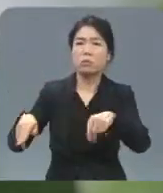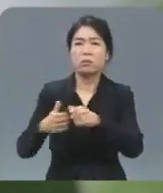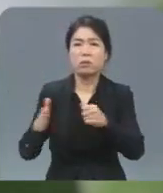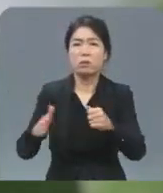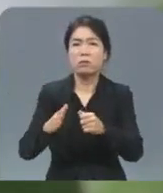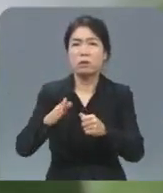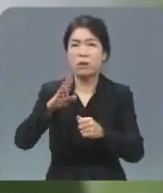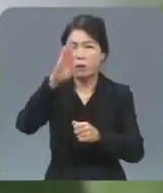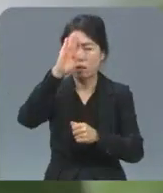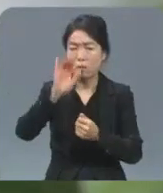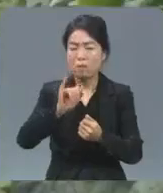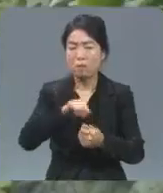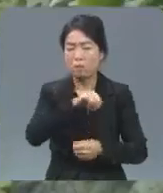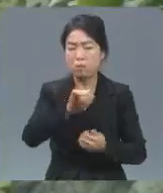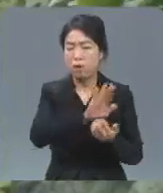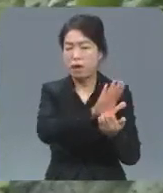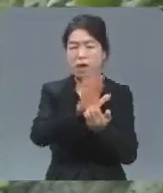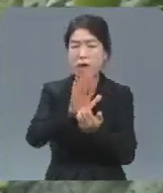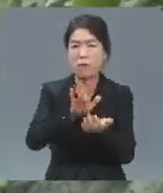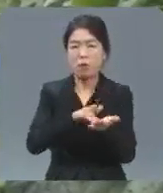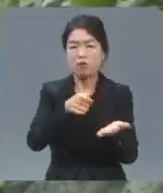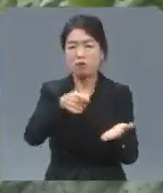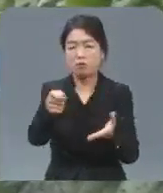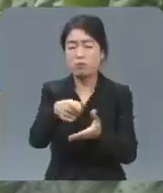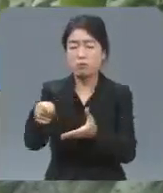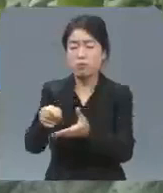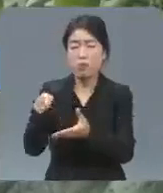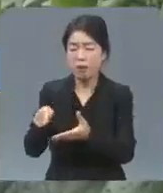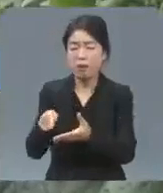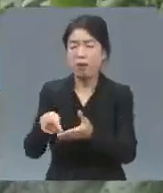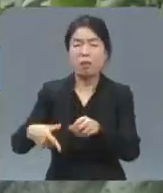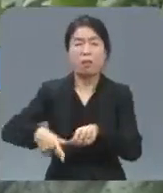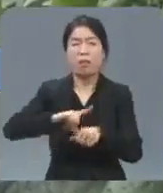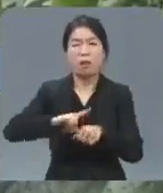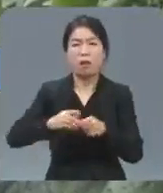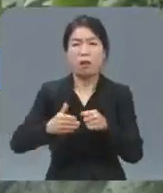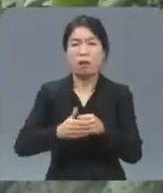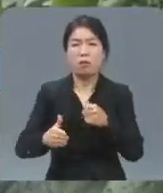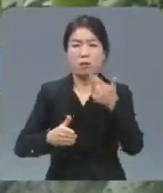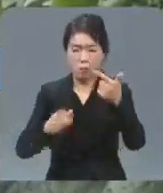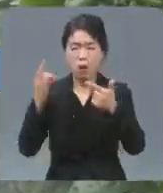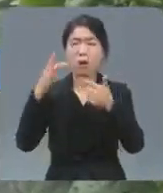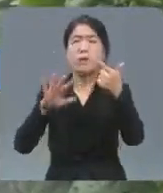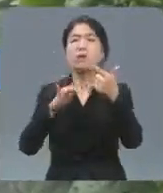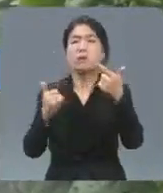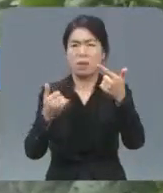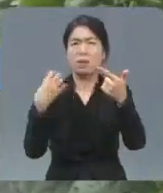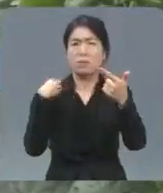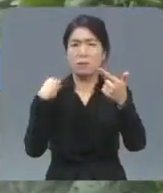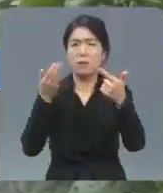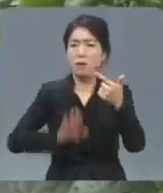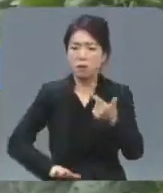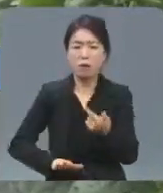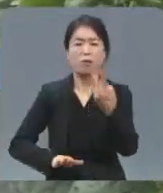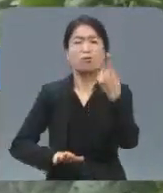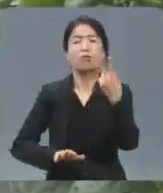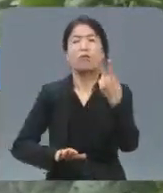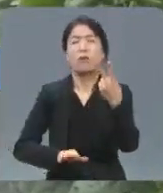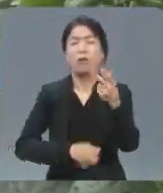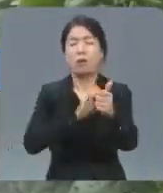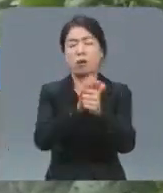소독 시기를 놓친 탓입니다. 그러니까 6사람이 할 거를 2사람이 하다 보니까 진짜로 중노동이